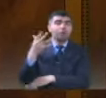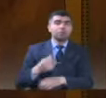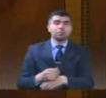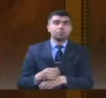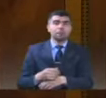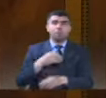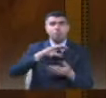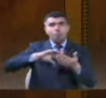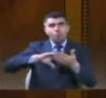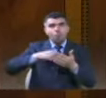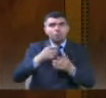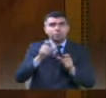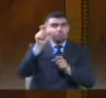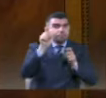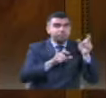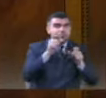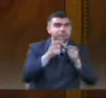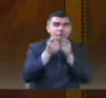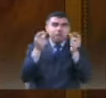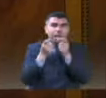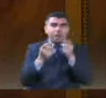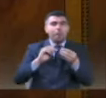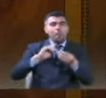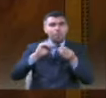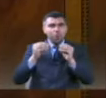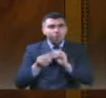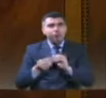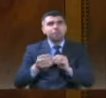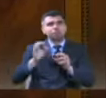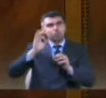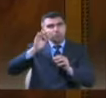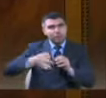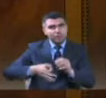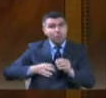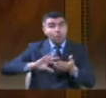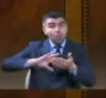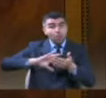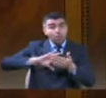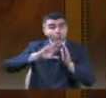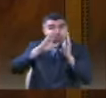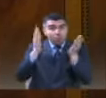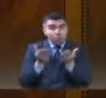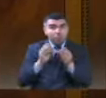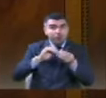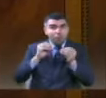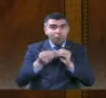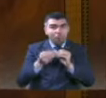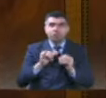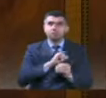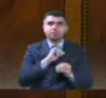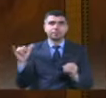ولهذا المقاولات كيشتغلوا، عند البعض فيهم مشاكل بطبيعه الحال، ماشي هذه الحكومه هي المسؤوله على المشاكل اللي عند